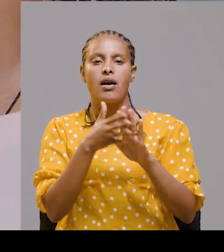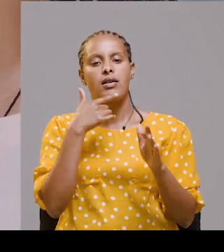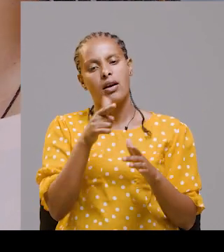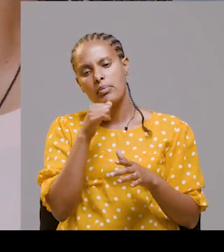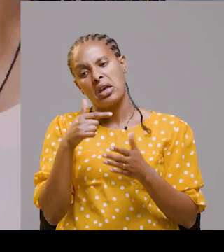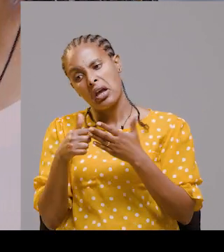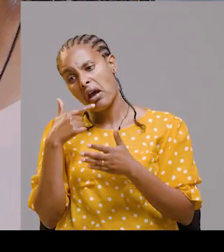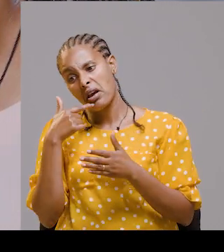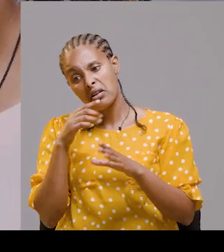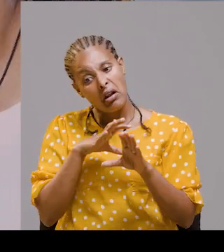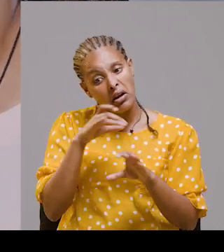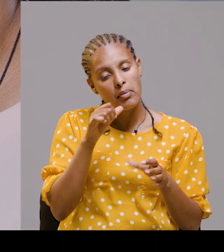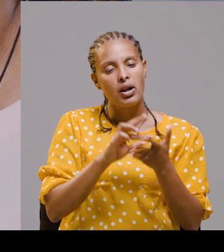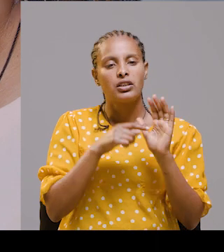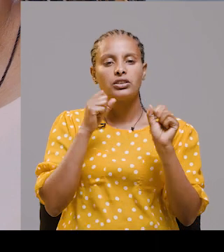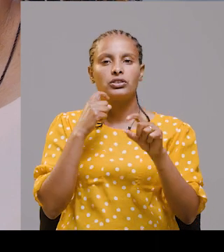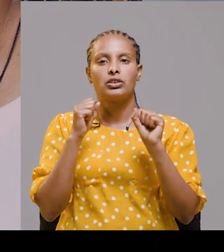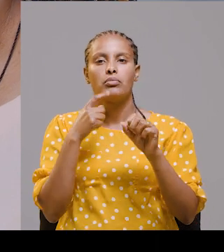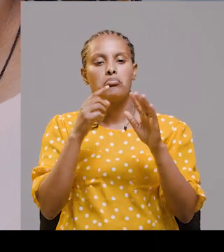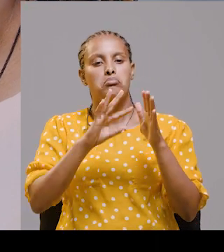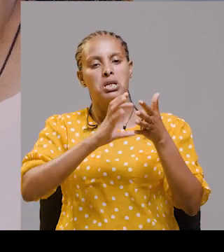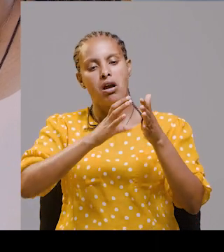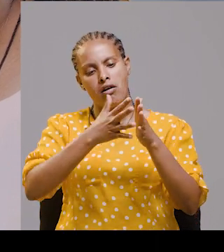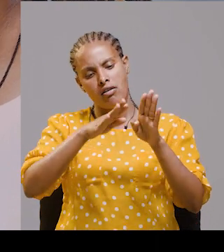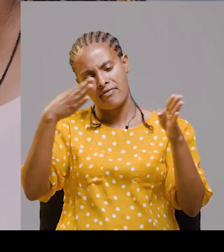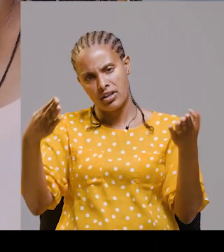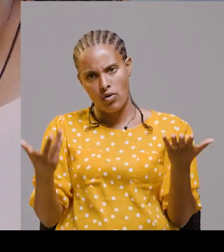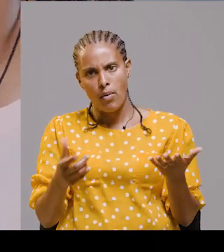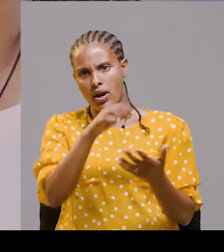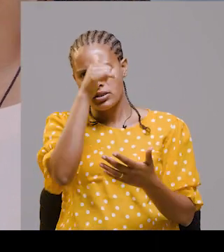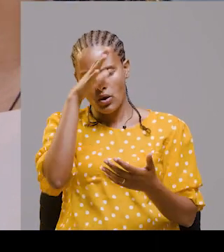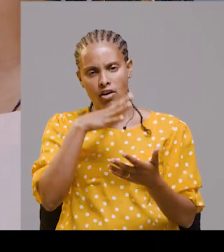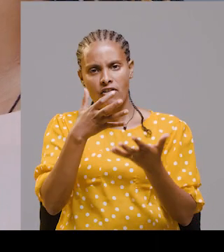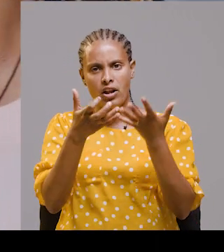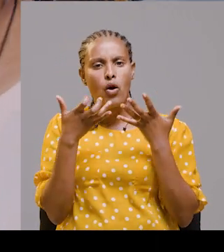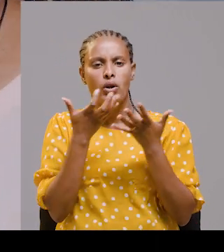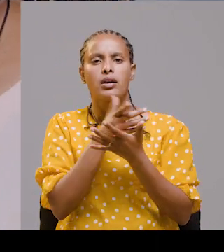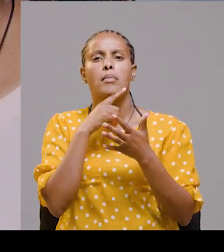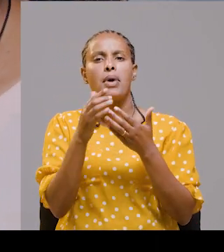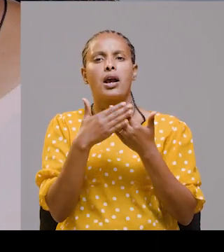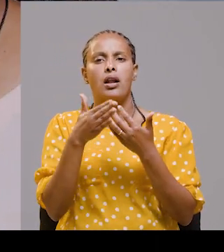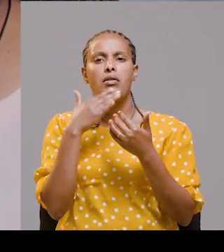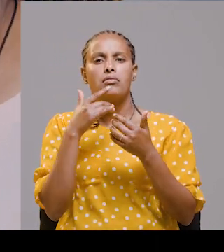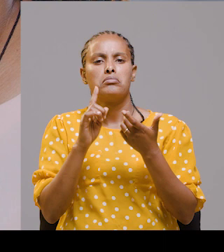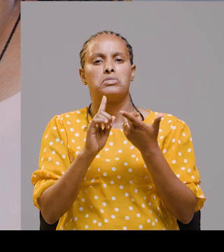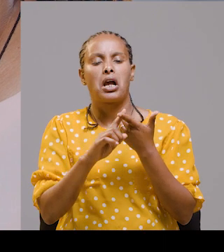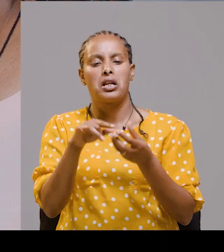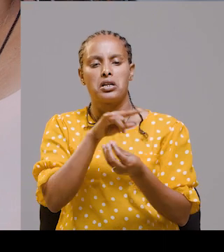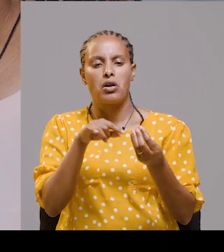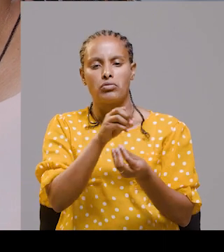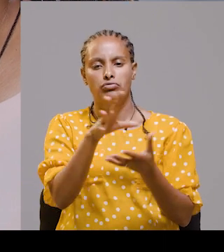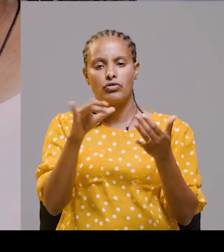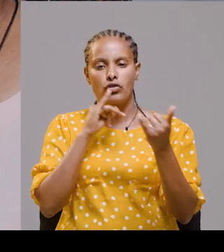አይነገርም ይሄ አይደረግም ማለት አንችልም ምክንያቱም ሚዲያው ክፍት ነው ማንም ሰው የፈለገውን ነገር በቀላሉ ሰከንድ ባልሞላ